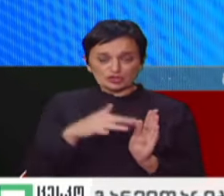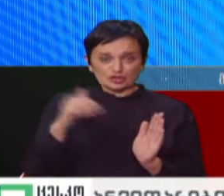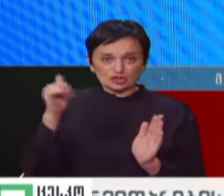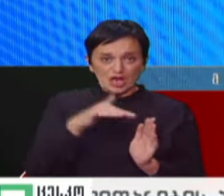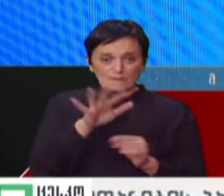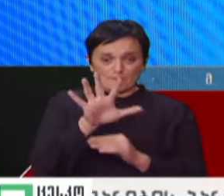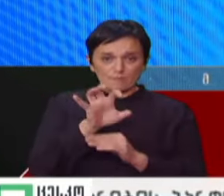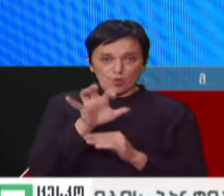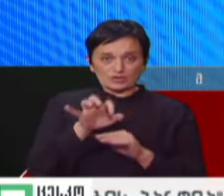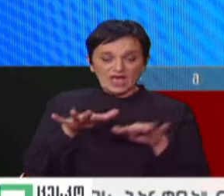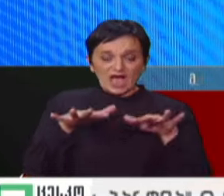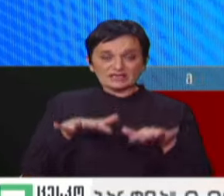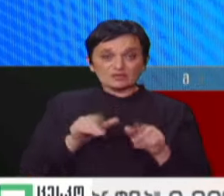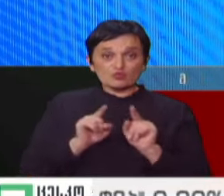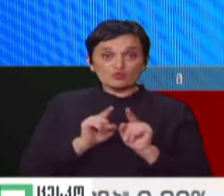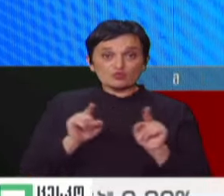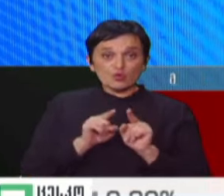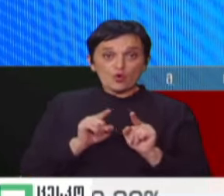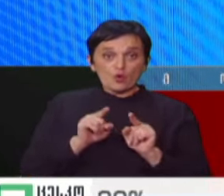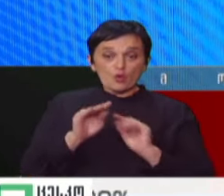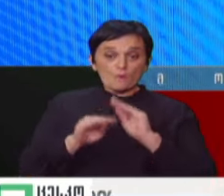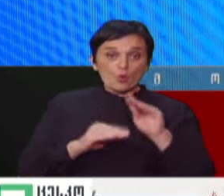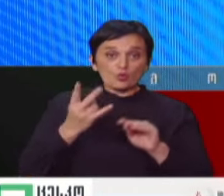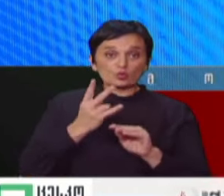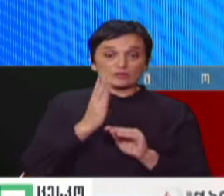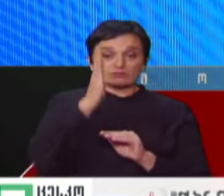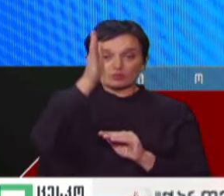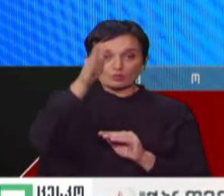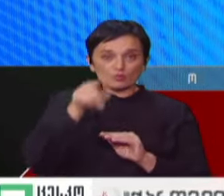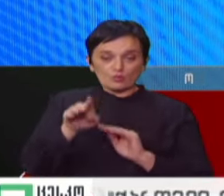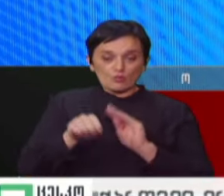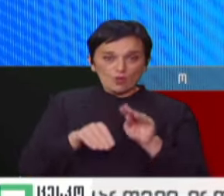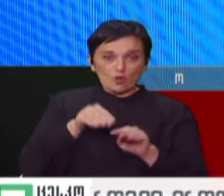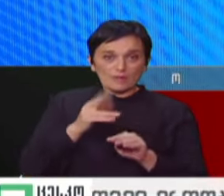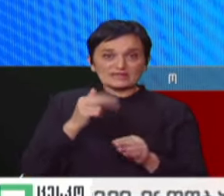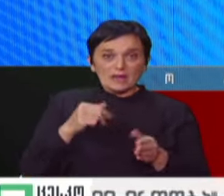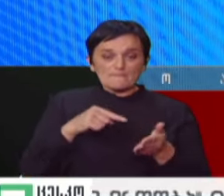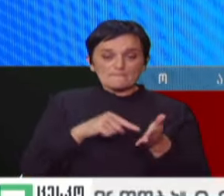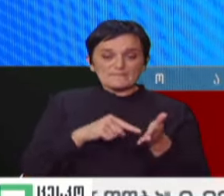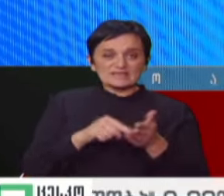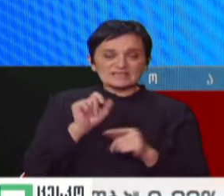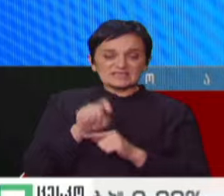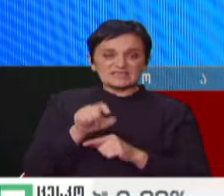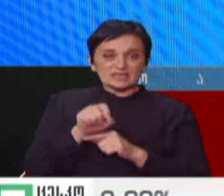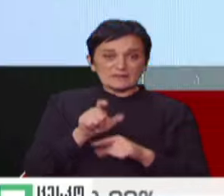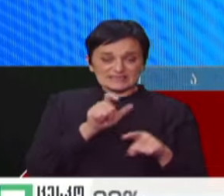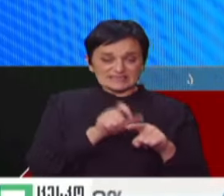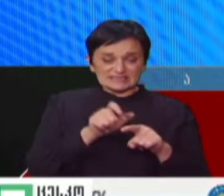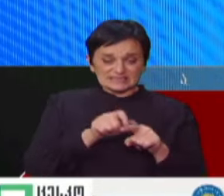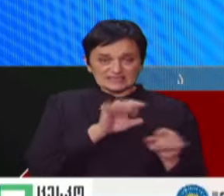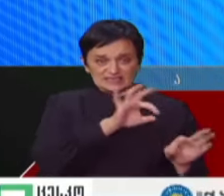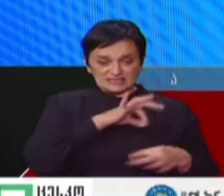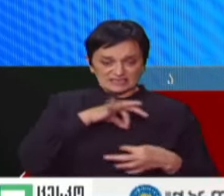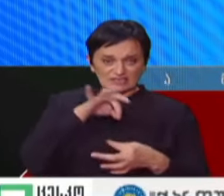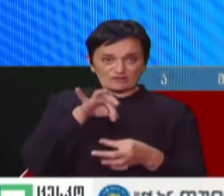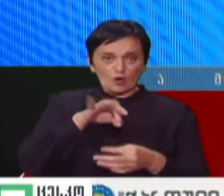ფოტოები და ის ადგილები, სადაც პროვოკაცია ან მოეწყო, ან დამოეწყოს და მათ შორის მითითება. სიტყვა სიტყვით.